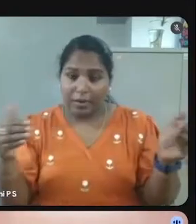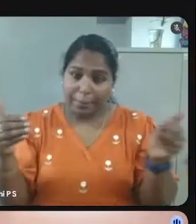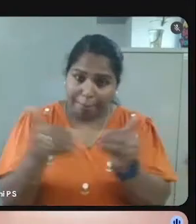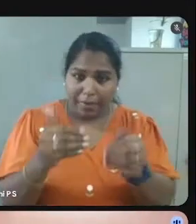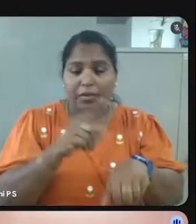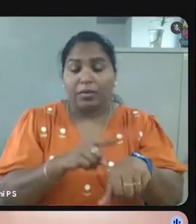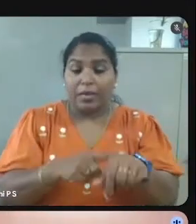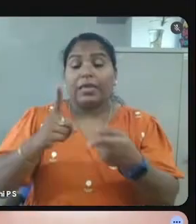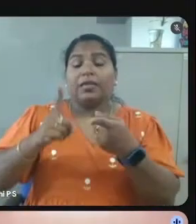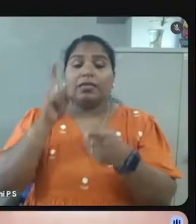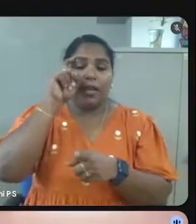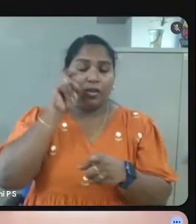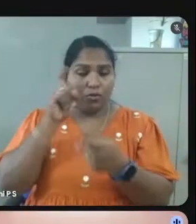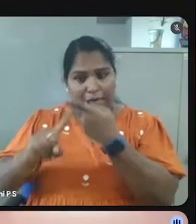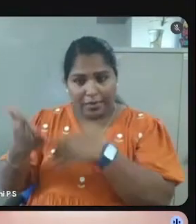സെക്ഷൽ ഹിസ്റ്ററിയും പിന്നെ